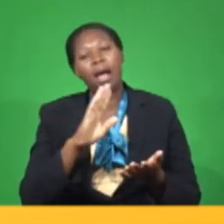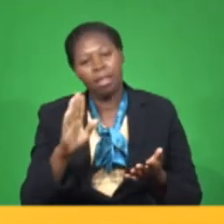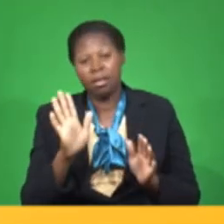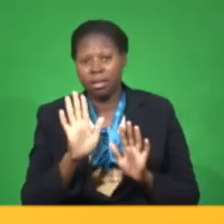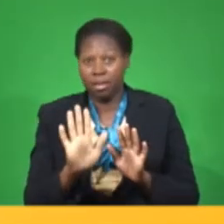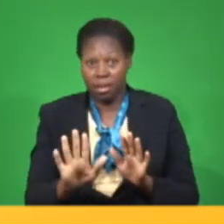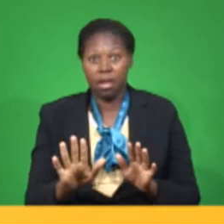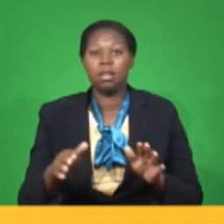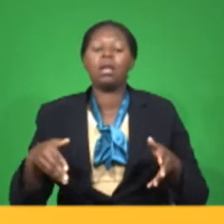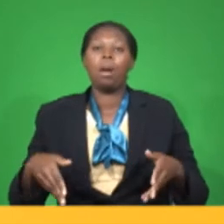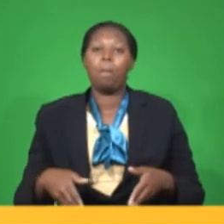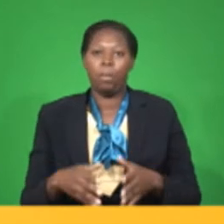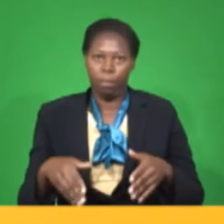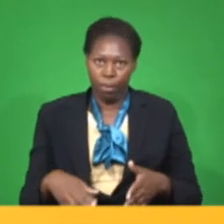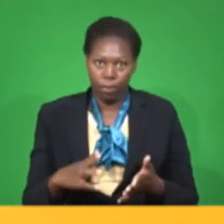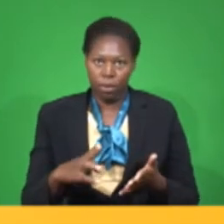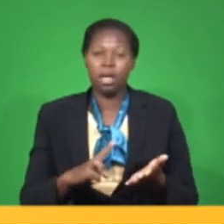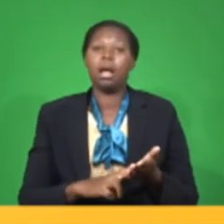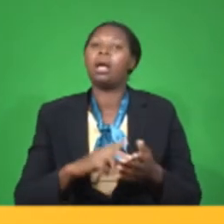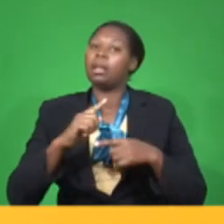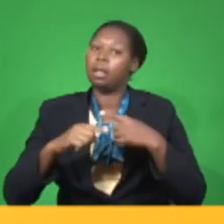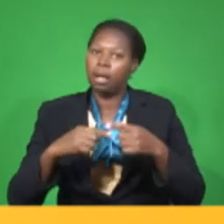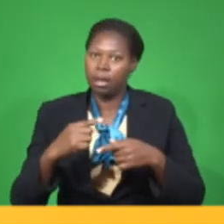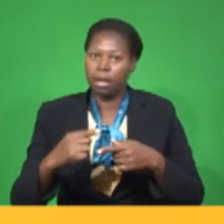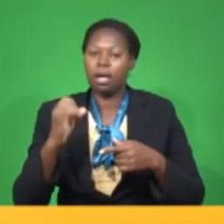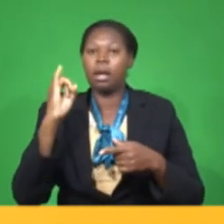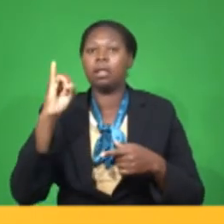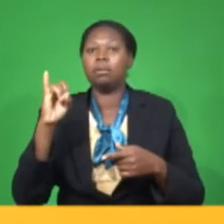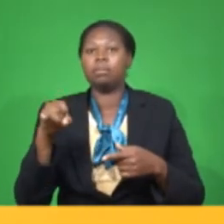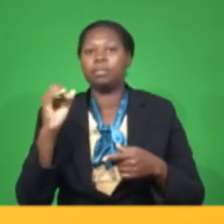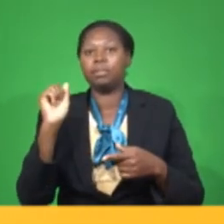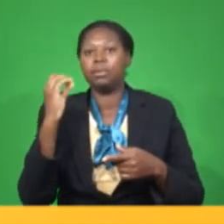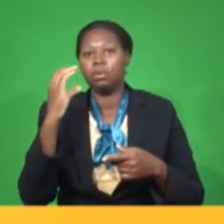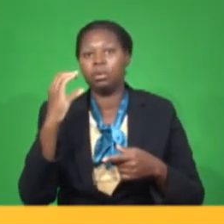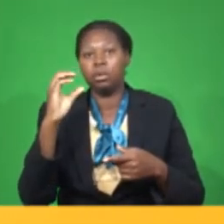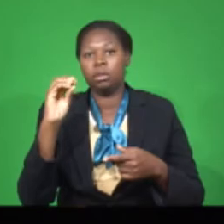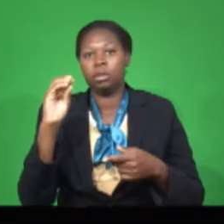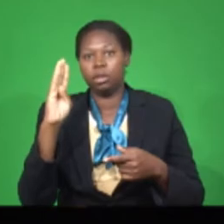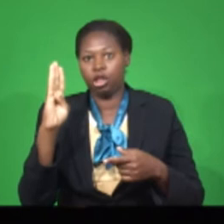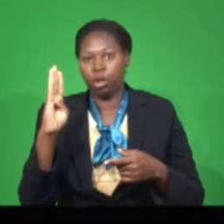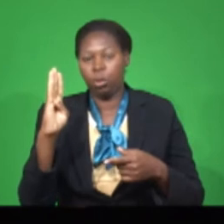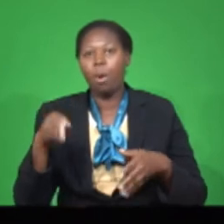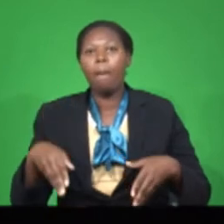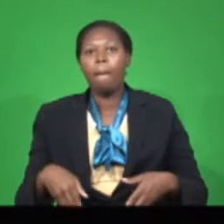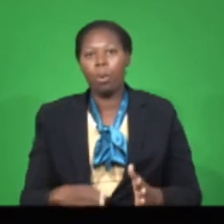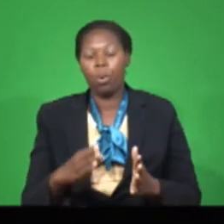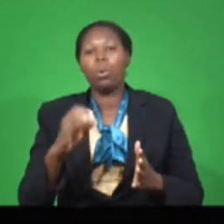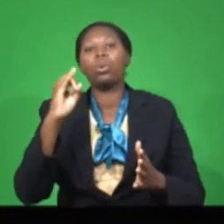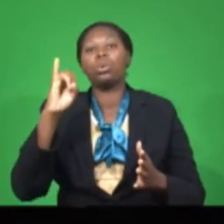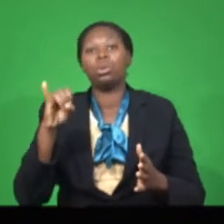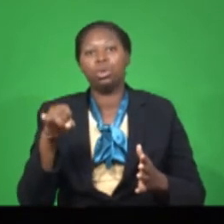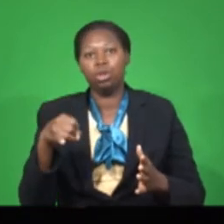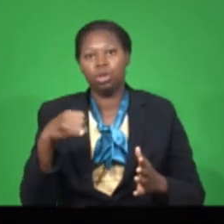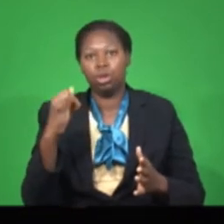Josefa. Murume waMaria. Iye akabereka Jesu unonzi Kristu. Right. Pana apa